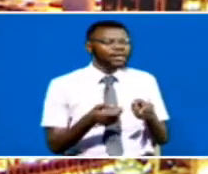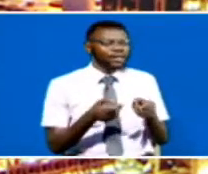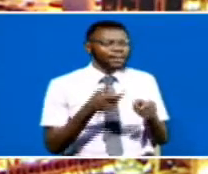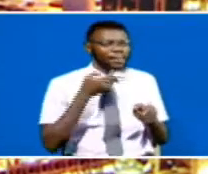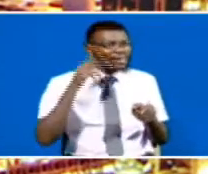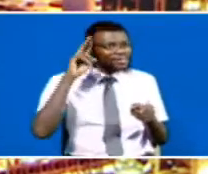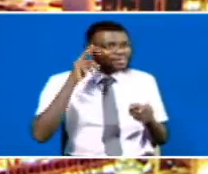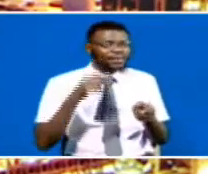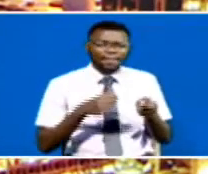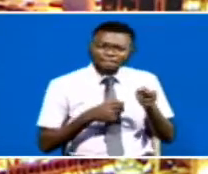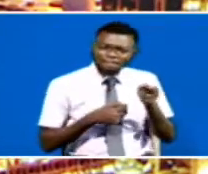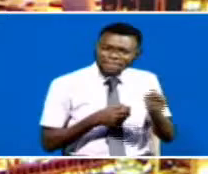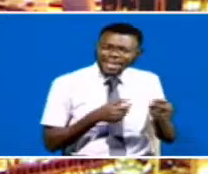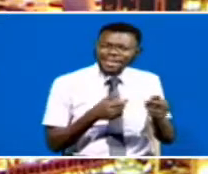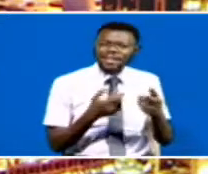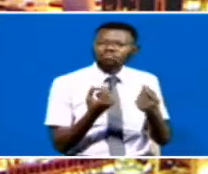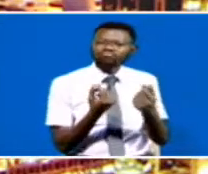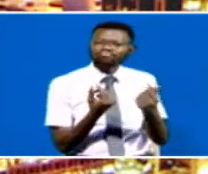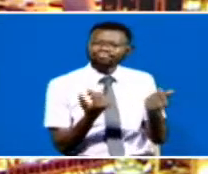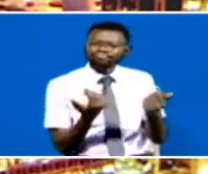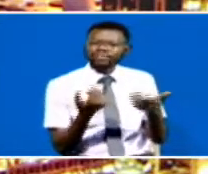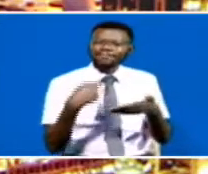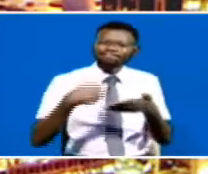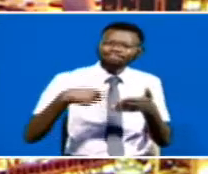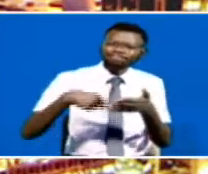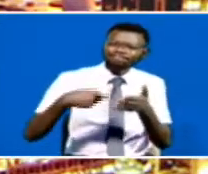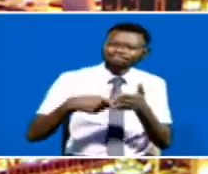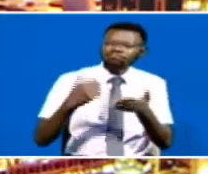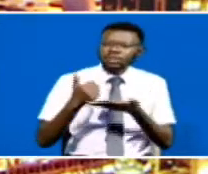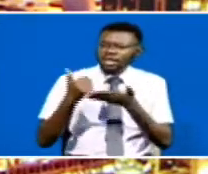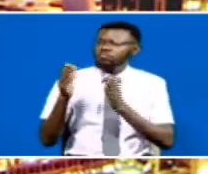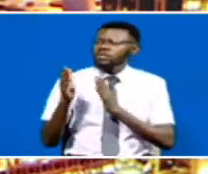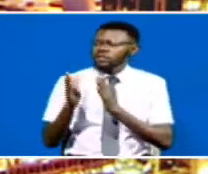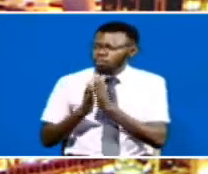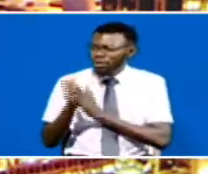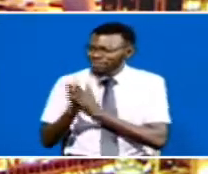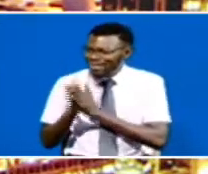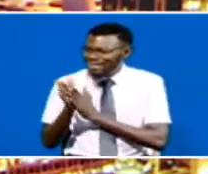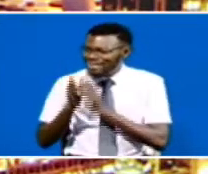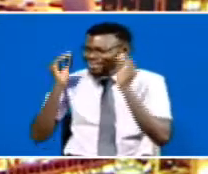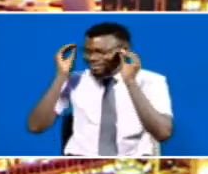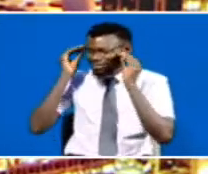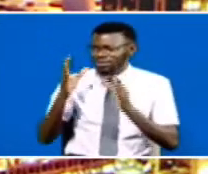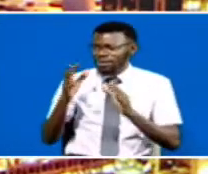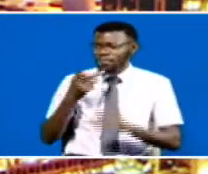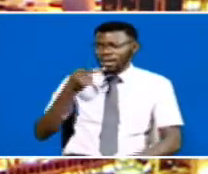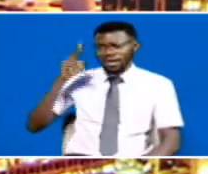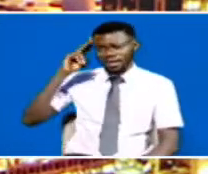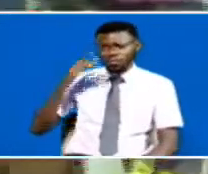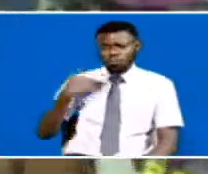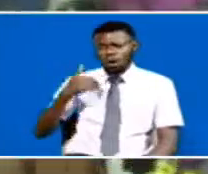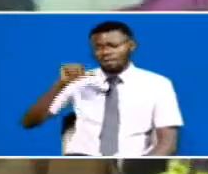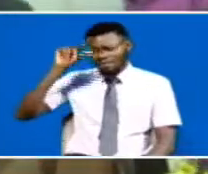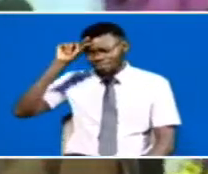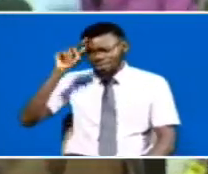fee ya mwaka mzima kando na ada nyingine, huku wazazi wakiitaka serikali kuingilia kati.